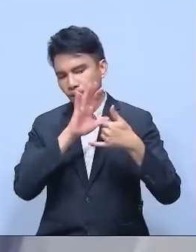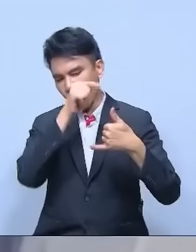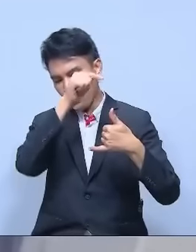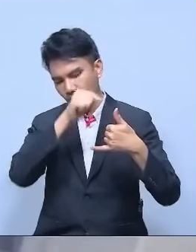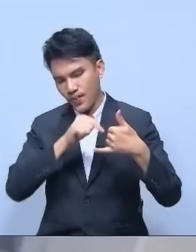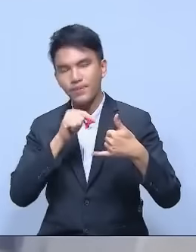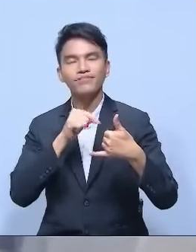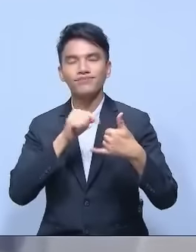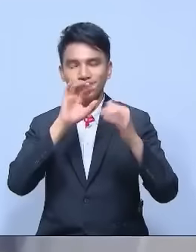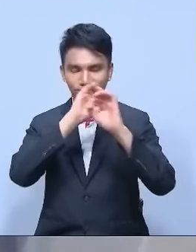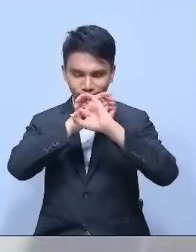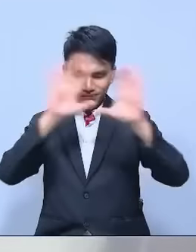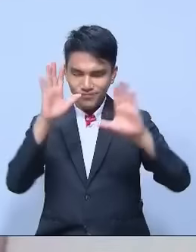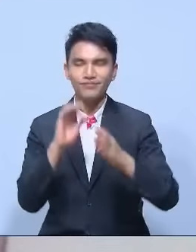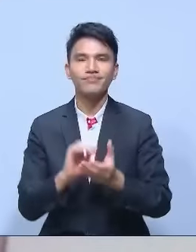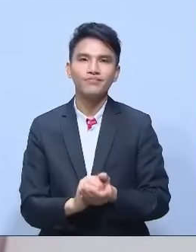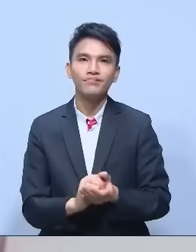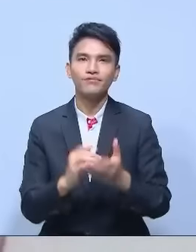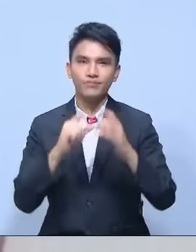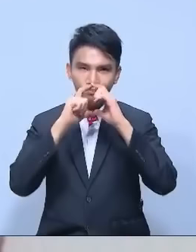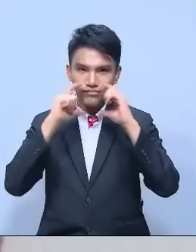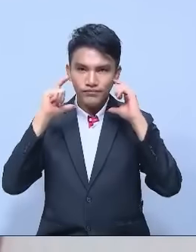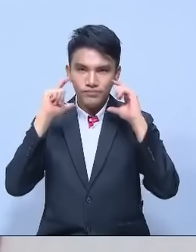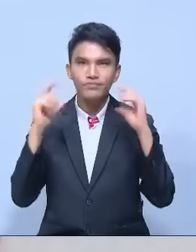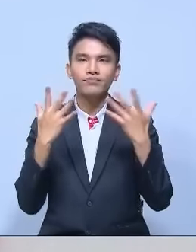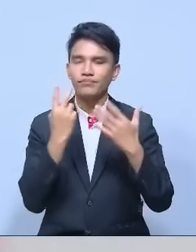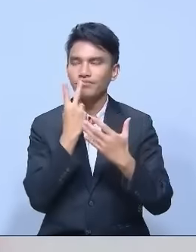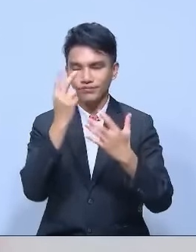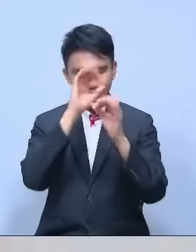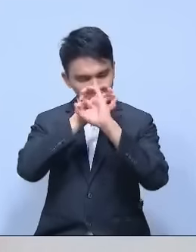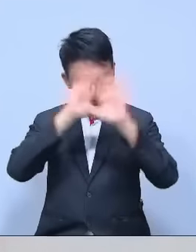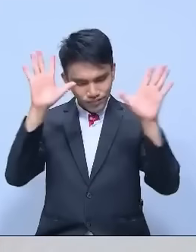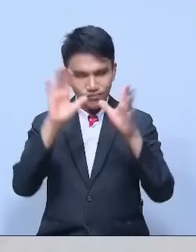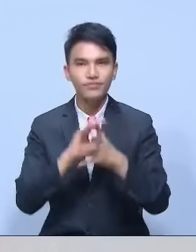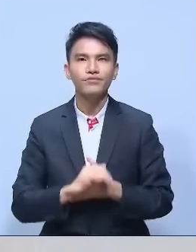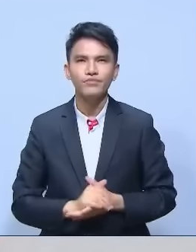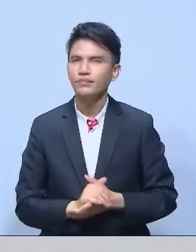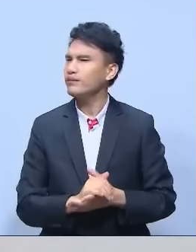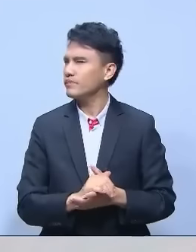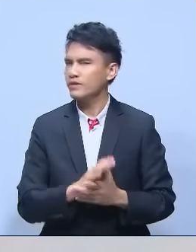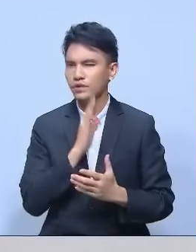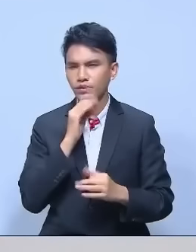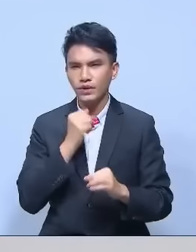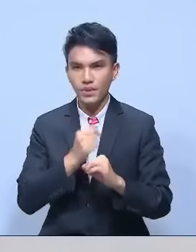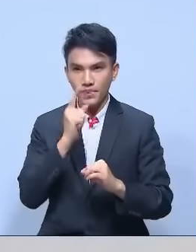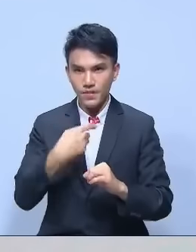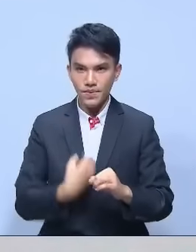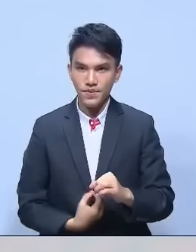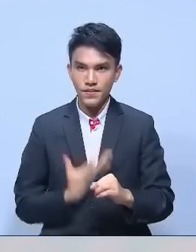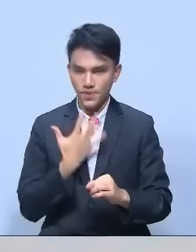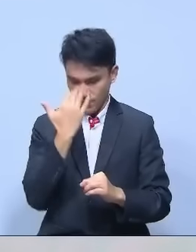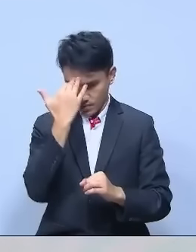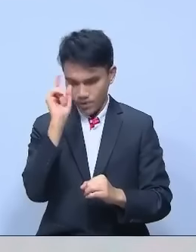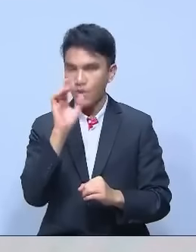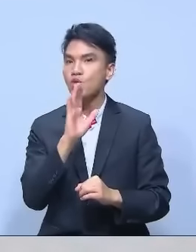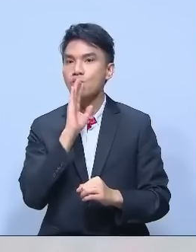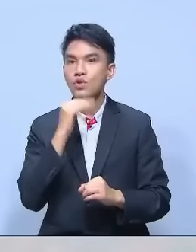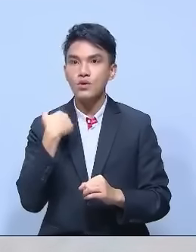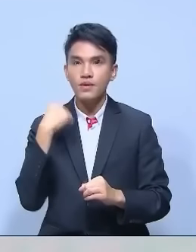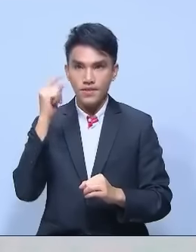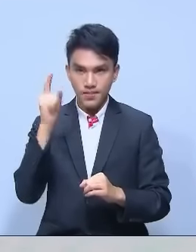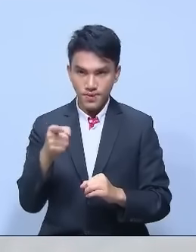ปิดก็ชัดนะเพราะเขาก็ไม่ได้มีการใส่มุ้งใส่แมสอะไรคือมันเห็นหน้าเห็นอะไรชัดอยู ่นะแต่ก็เป็นงั้นจริงๆเนี่ยก็น่าตกใจเพราะว่าถ้าเป็นแบบนั้นจริ